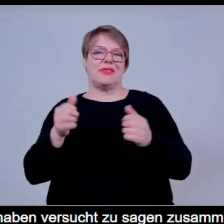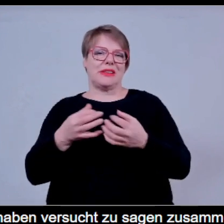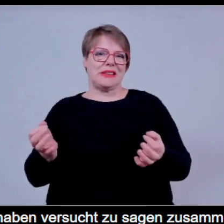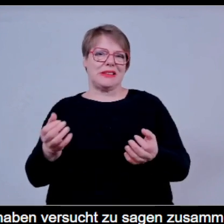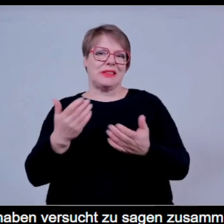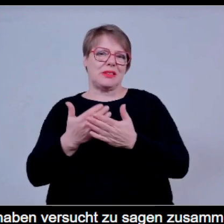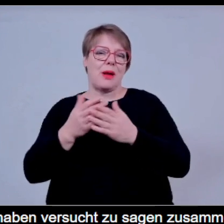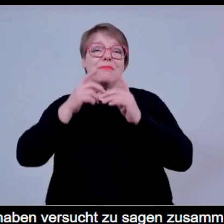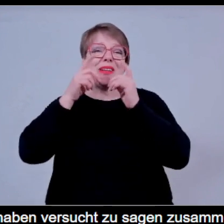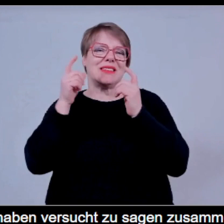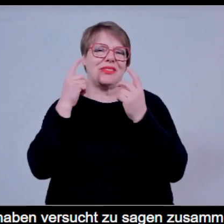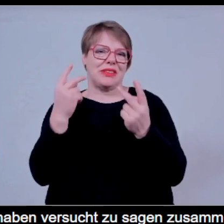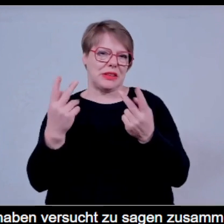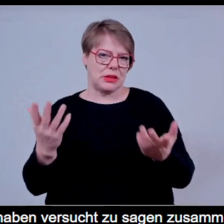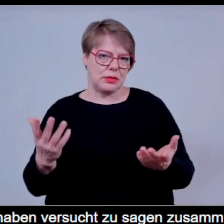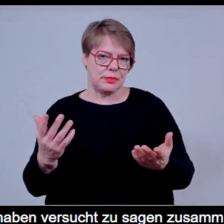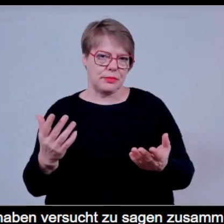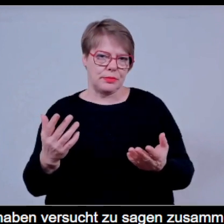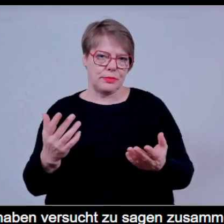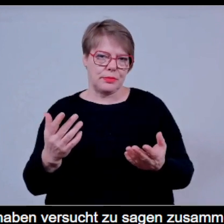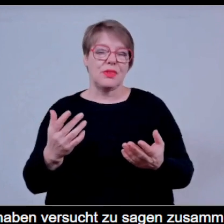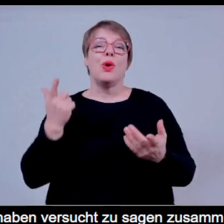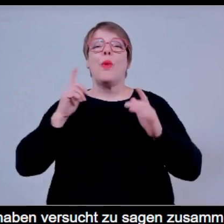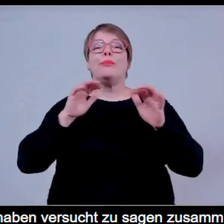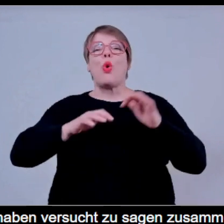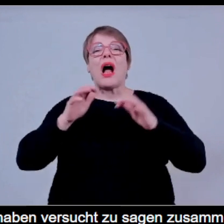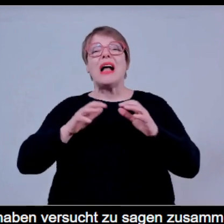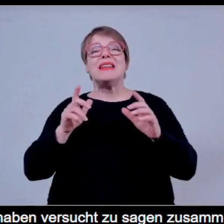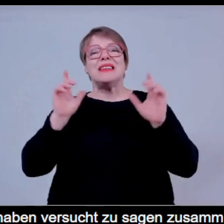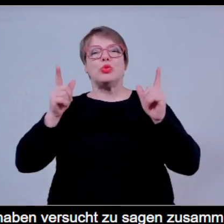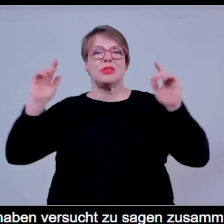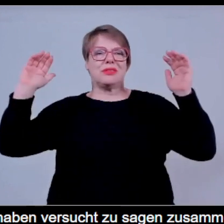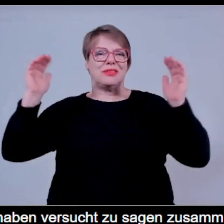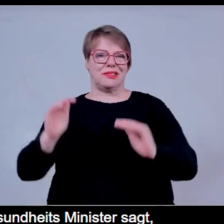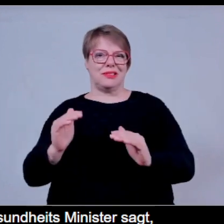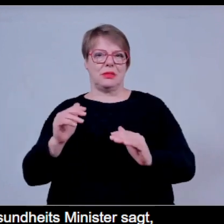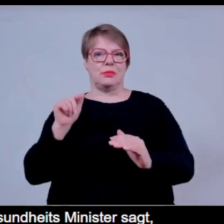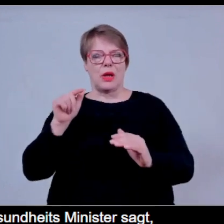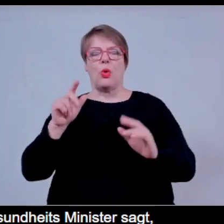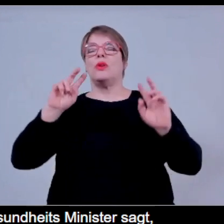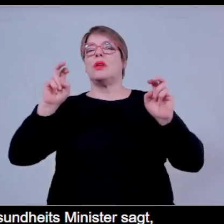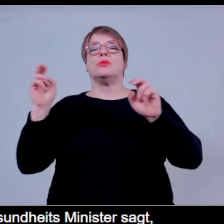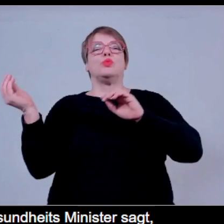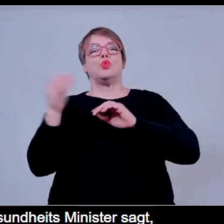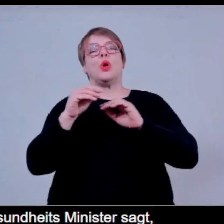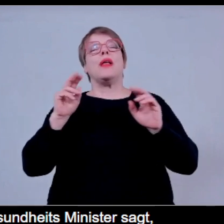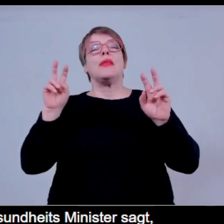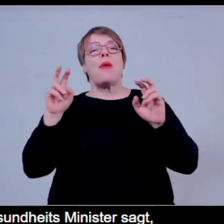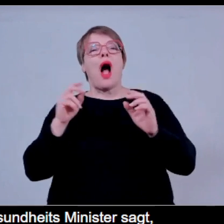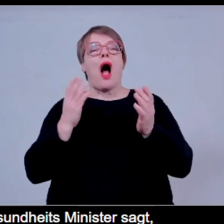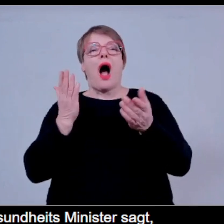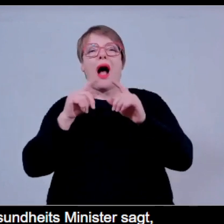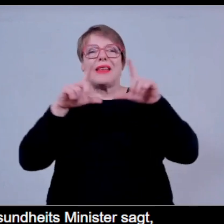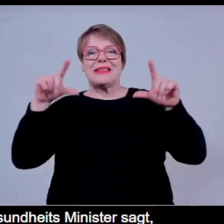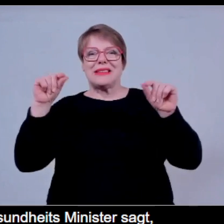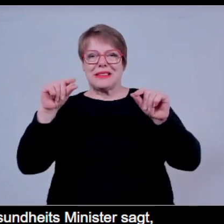wir dort noch weiter tun können. Wir konnten aus dem Pandemiezentrallager auch mit Monitoren helfen, zur Überwachung von Patientinnen und Patienten.